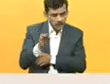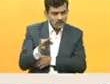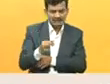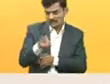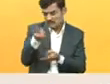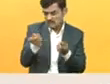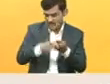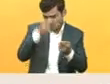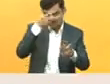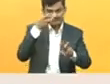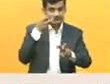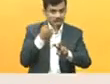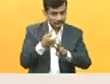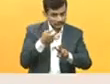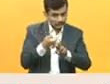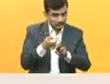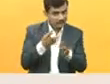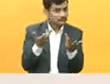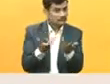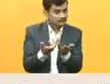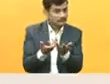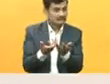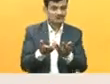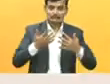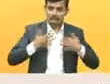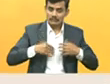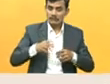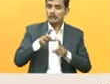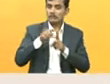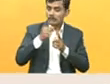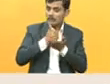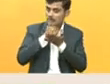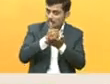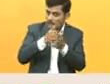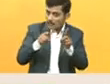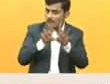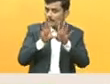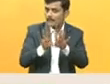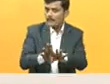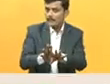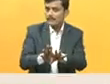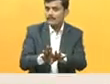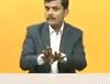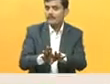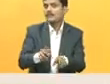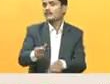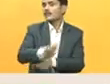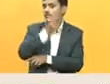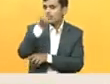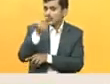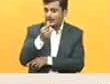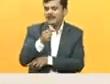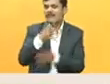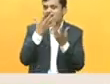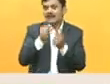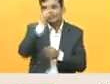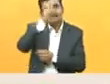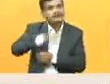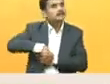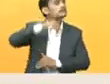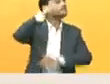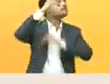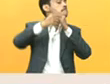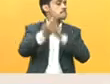difficulties and thereby help to create that great India, which will